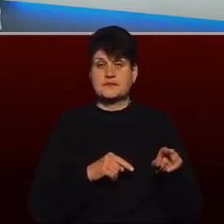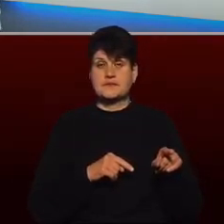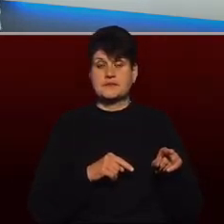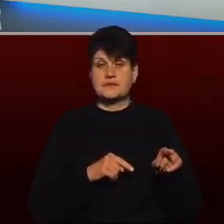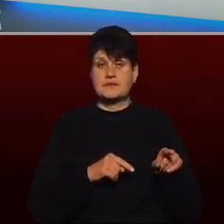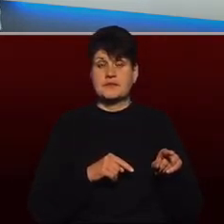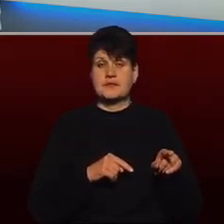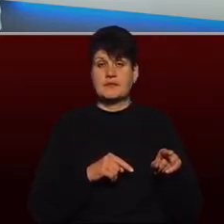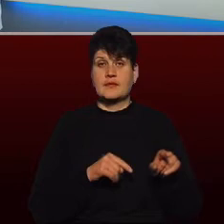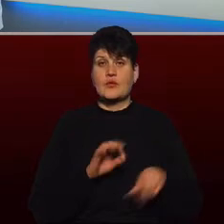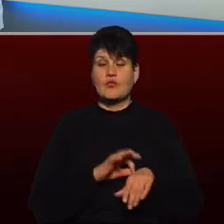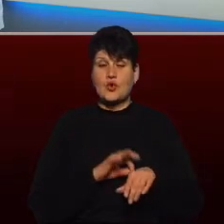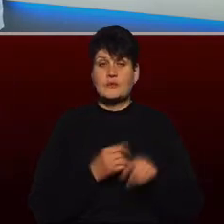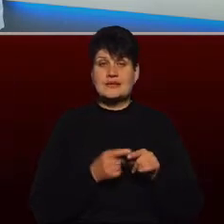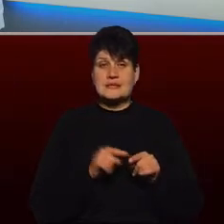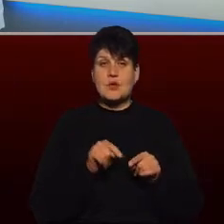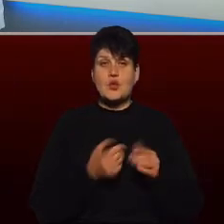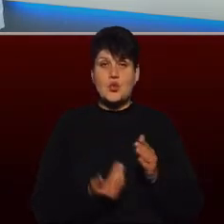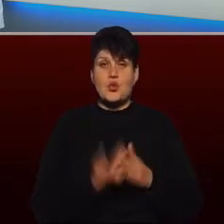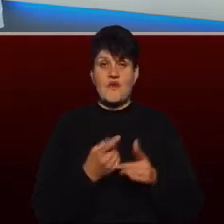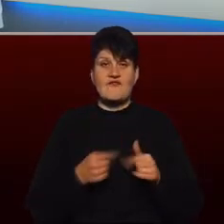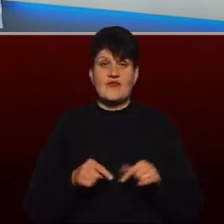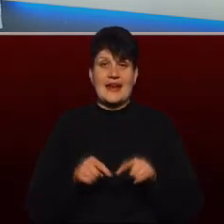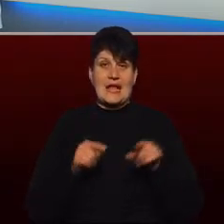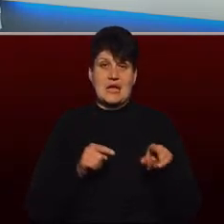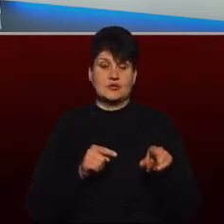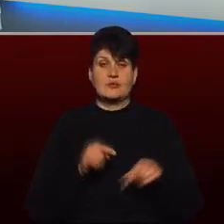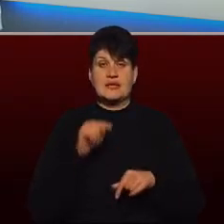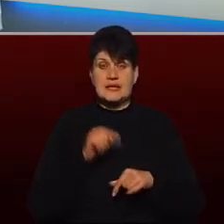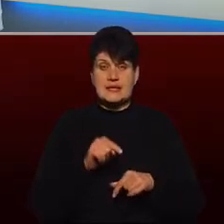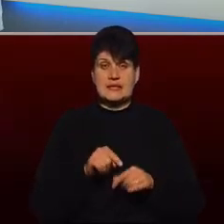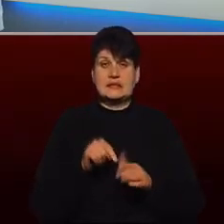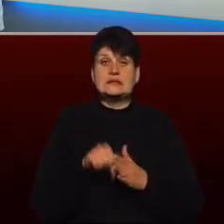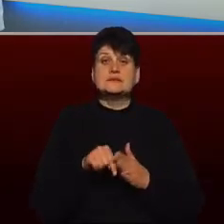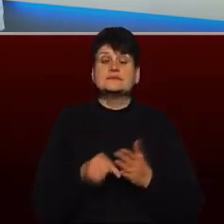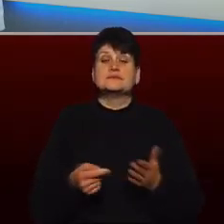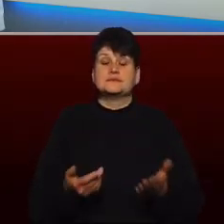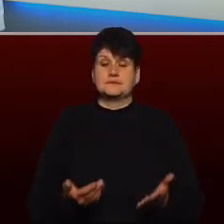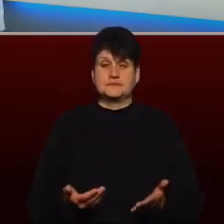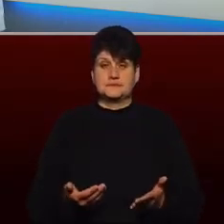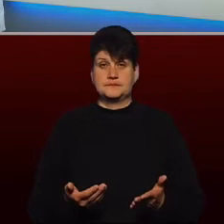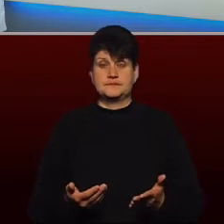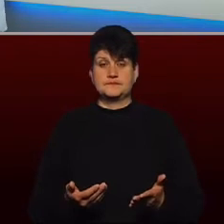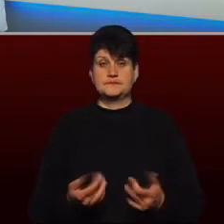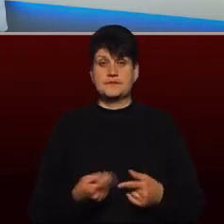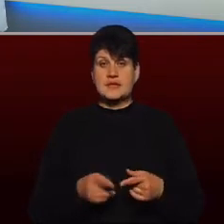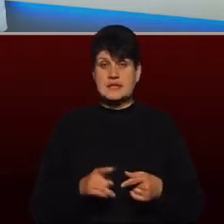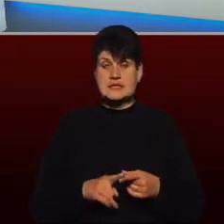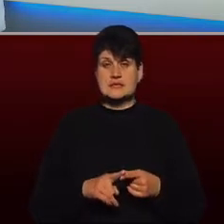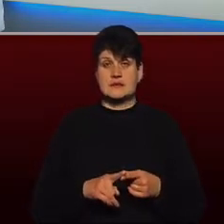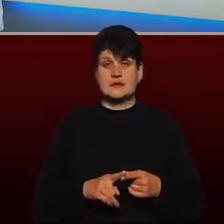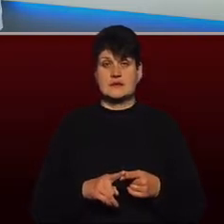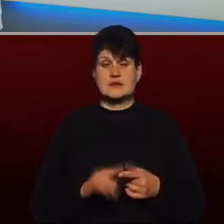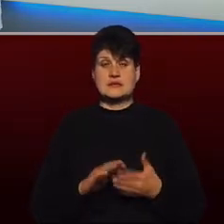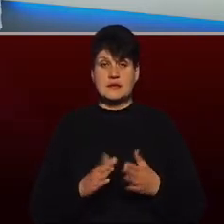цим новим варіантом, і її характеристики цієї патології станом на